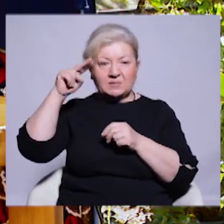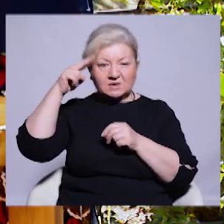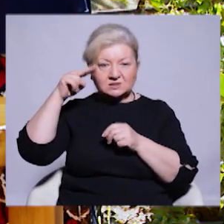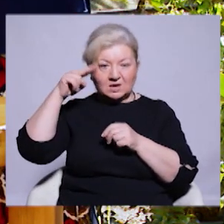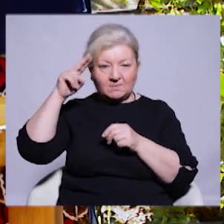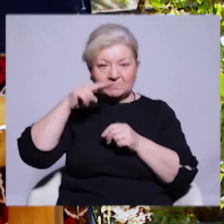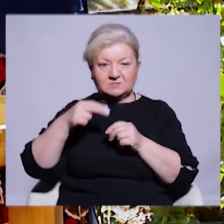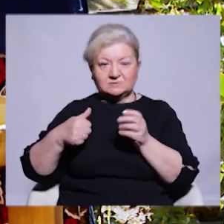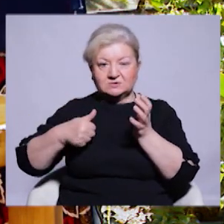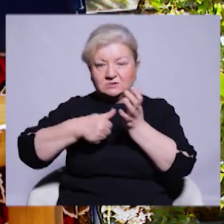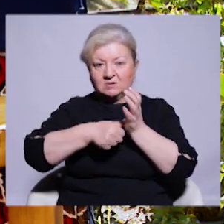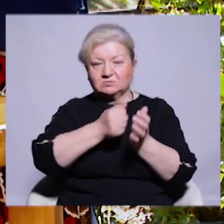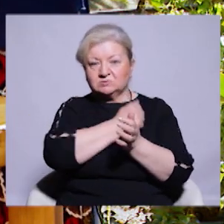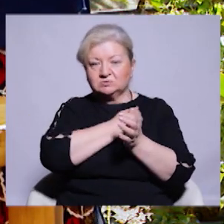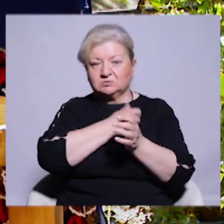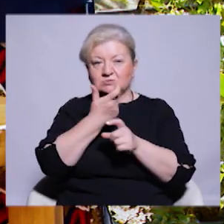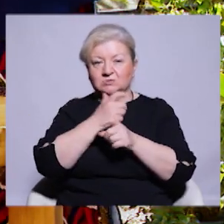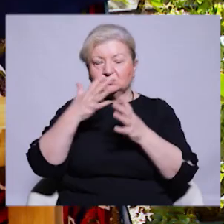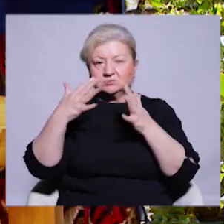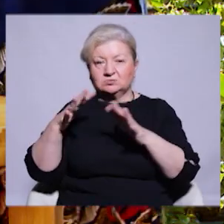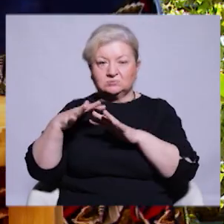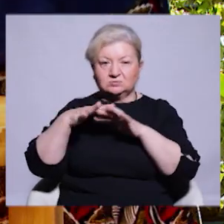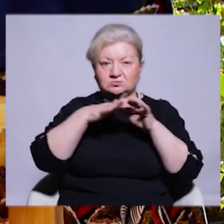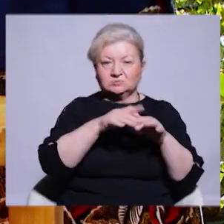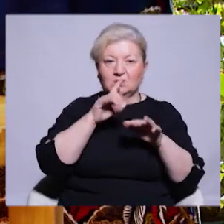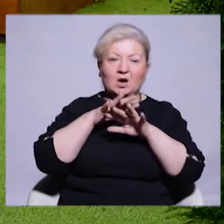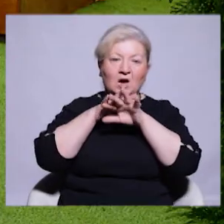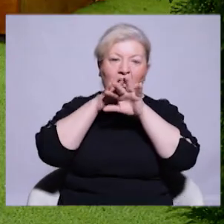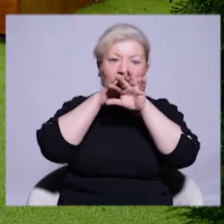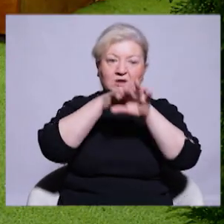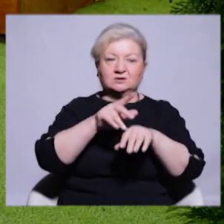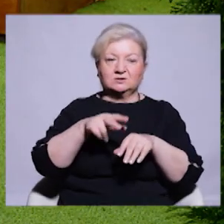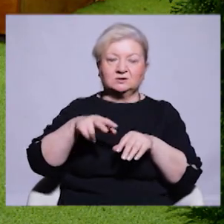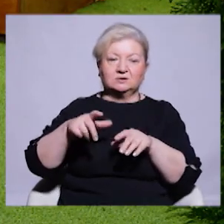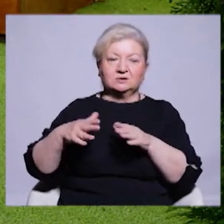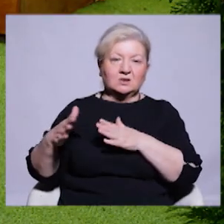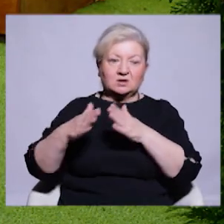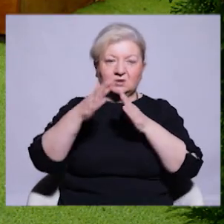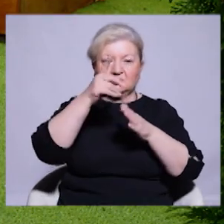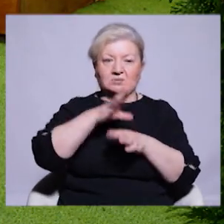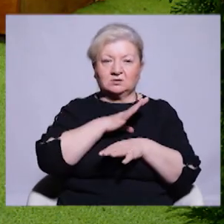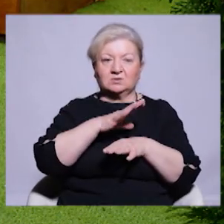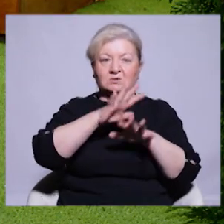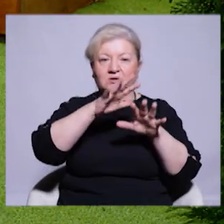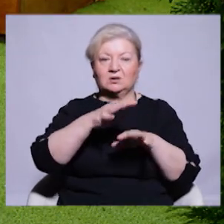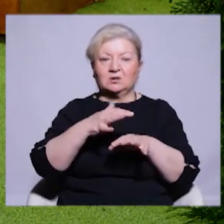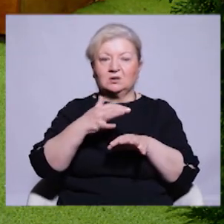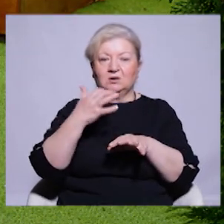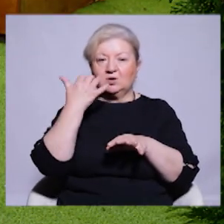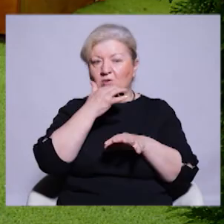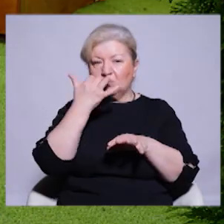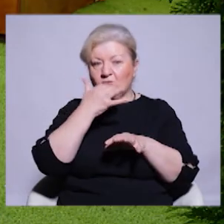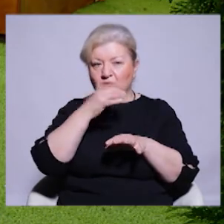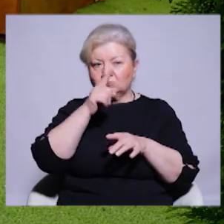მოდის უზარმაზარი ჯარით, სპარსეთის ჯარით. ისინი ადიან დარიალის ხეობით, იმორჩილებენ ოსებს,